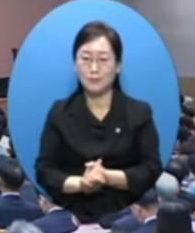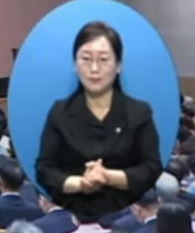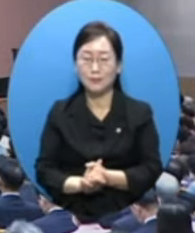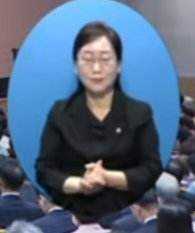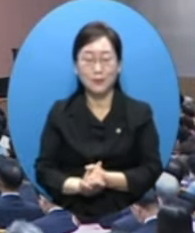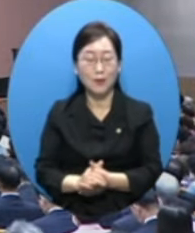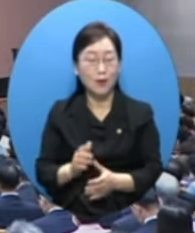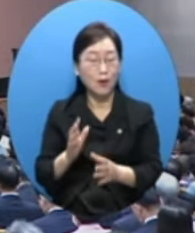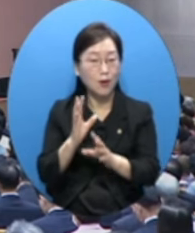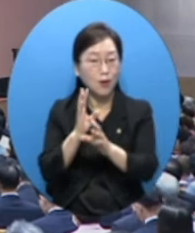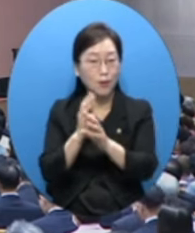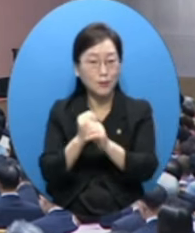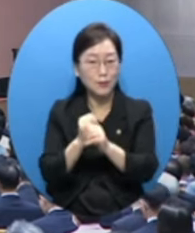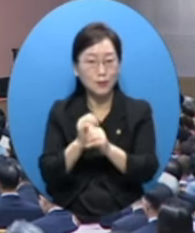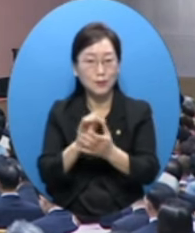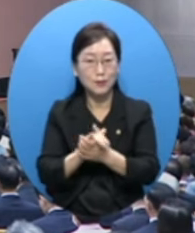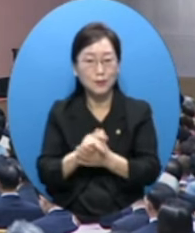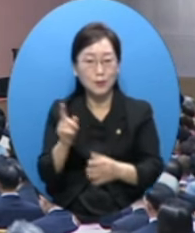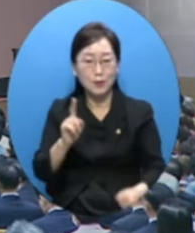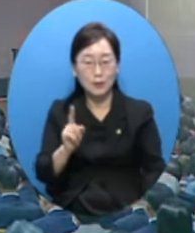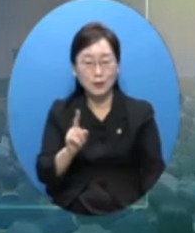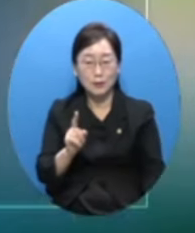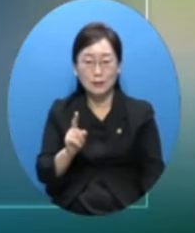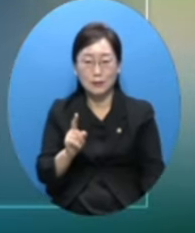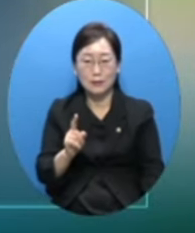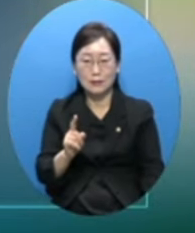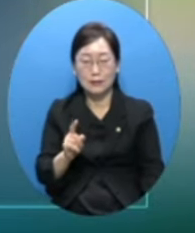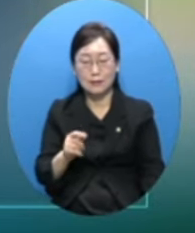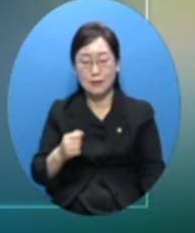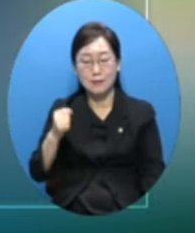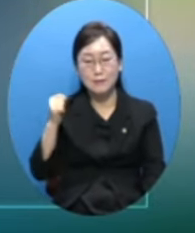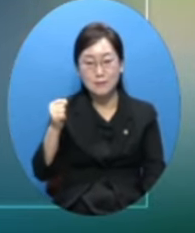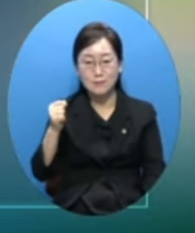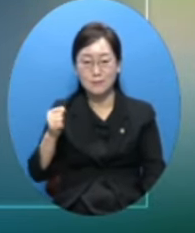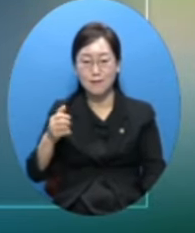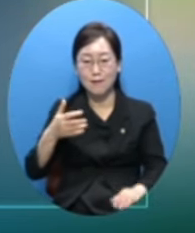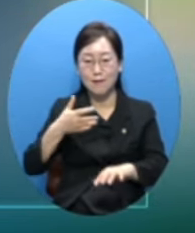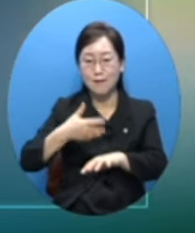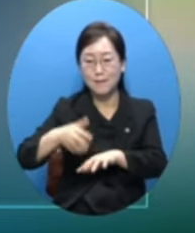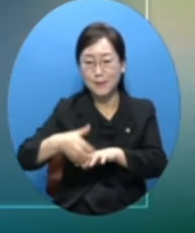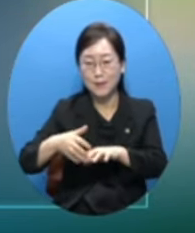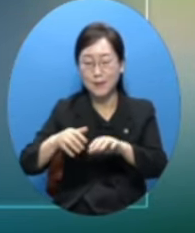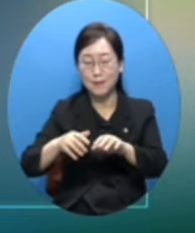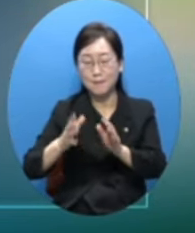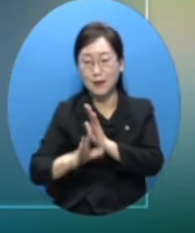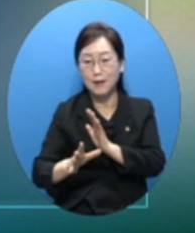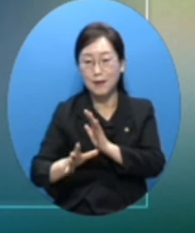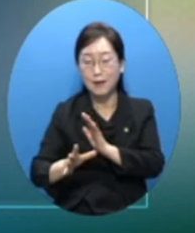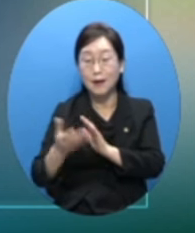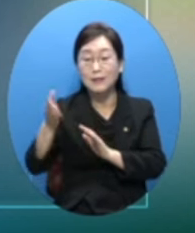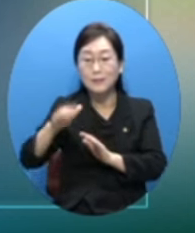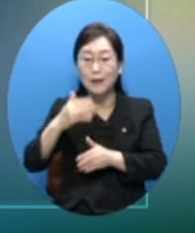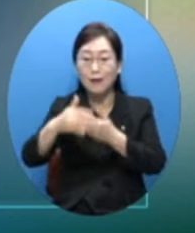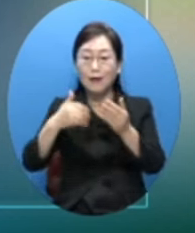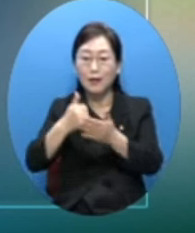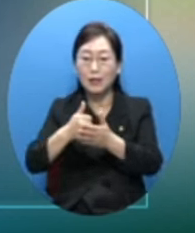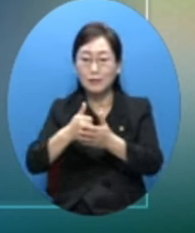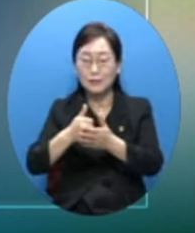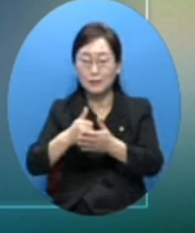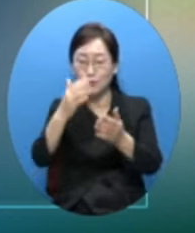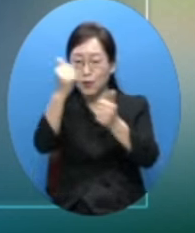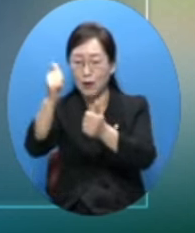한때 주머웠으며 깡패로서 거친 삶을 살다가 하나님의 부름을 받아서 위대한 부흥사가